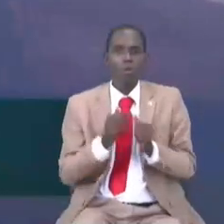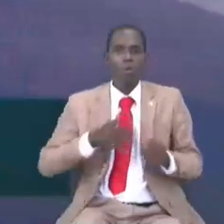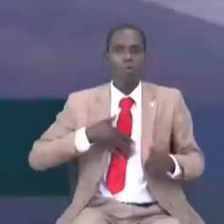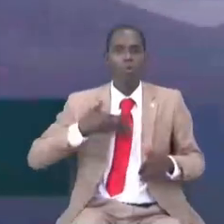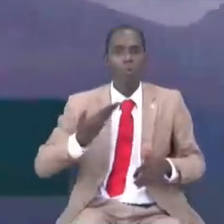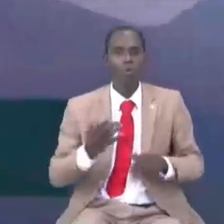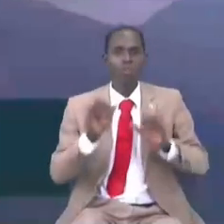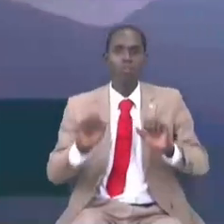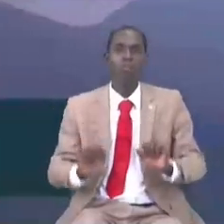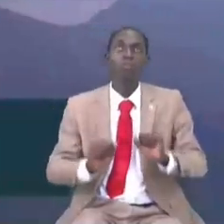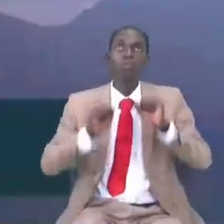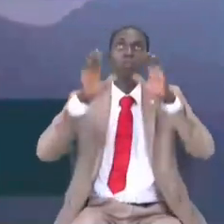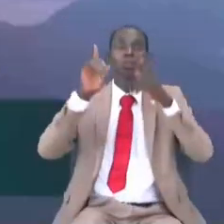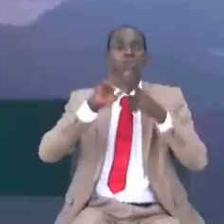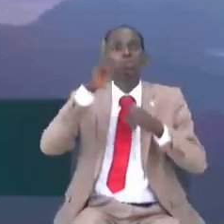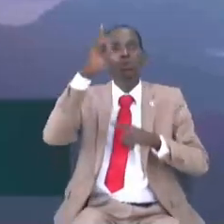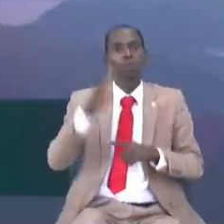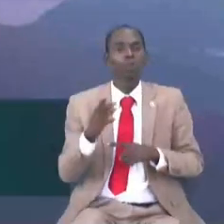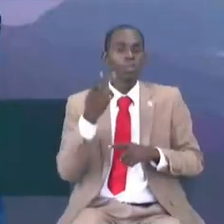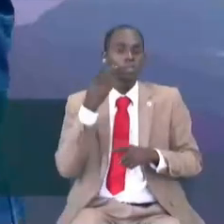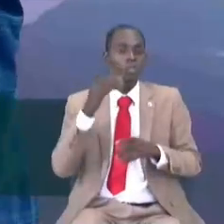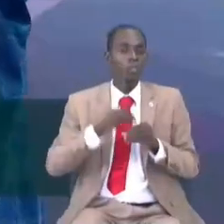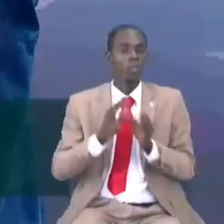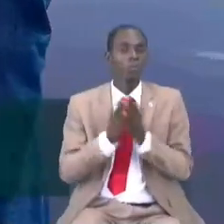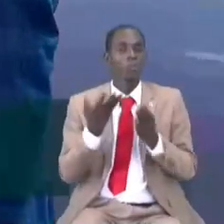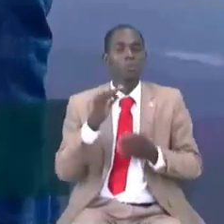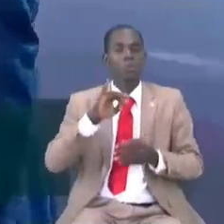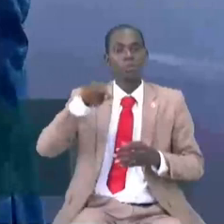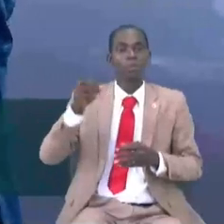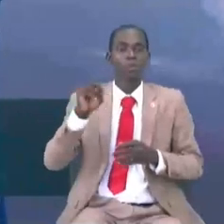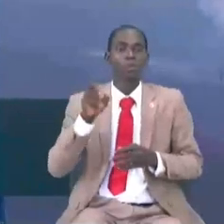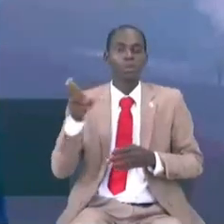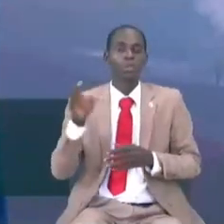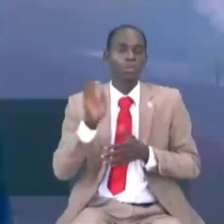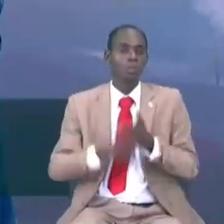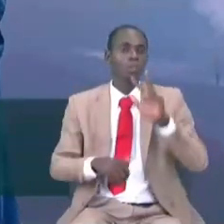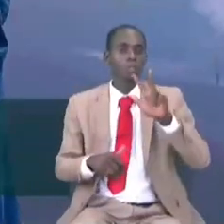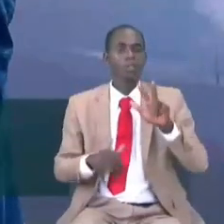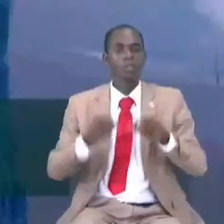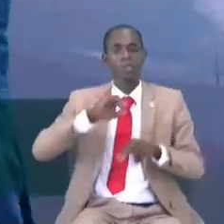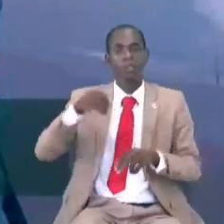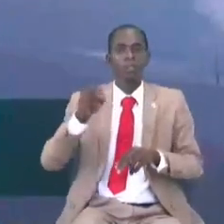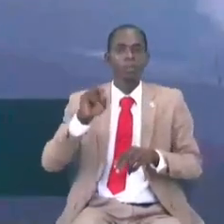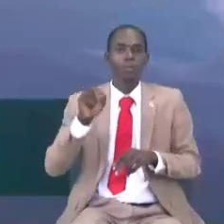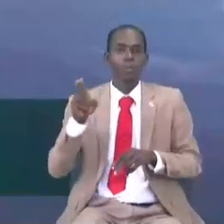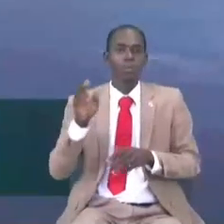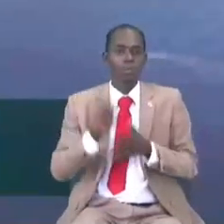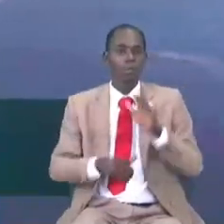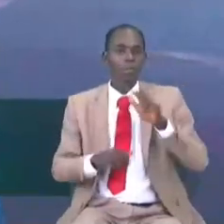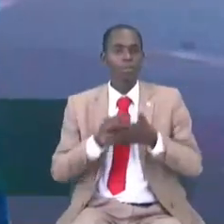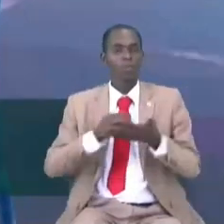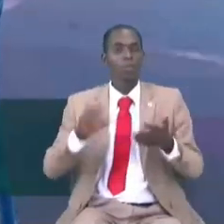Jonas, au chapitre 3, lisons à partir du verset 5. Les gens de Ninive crurent à Dieu.